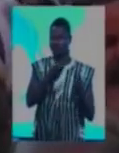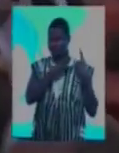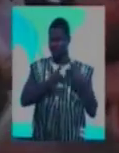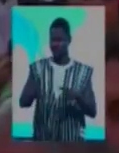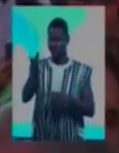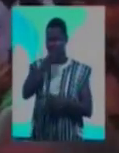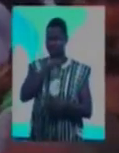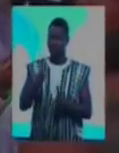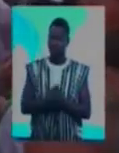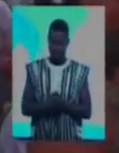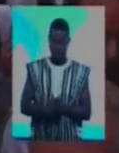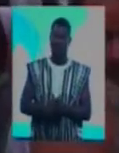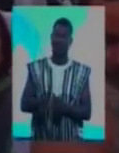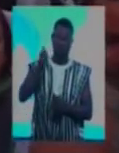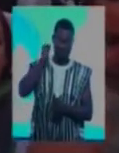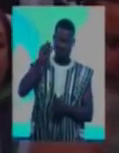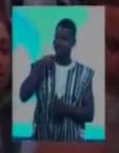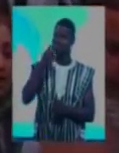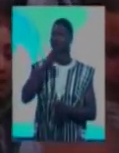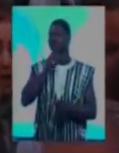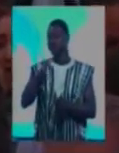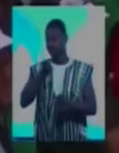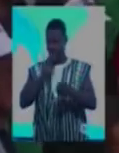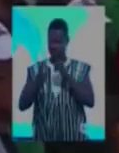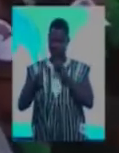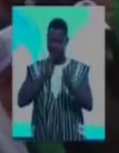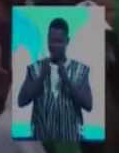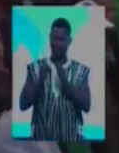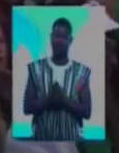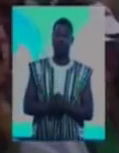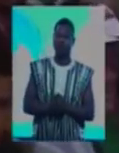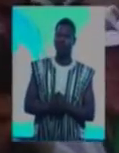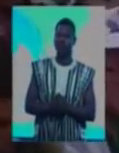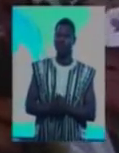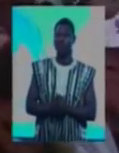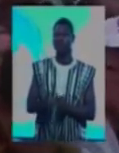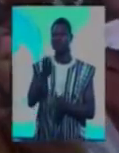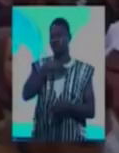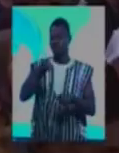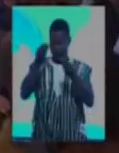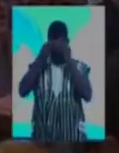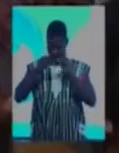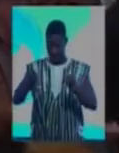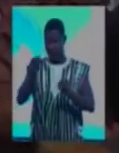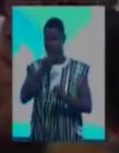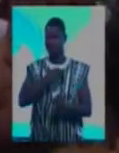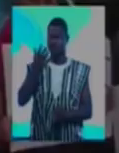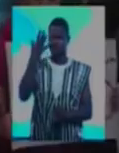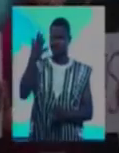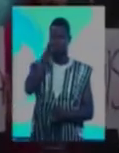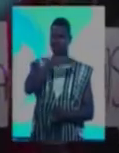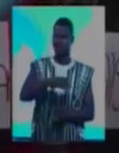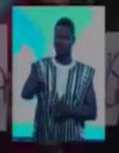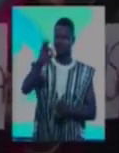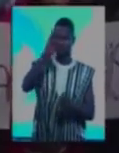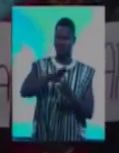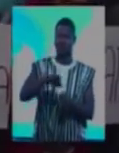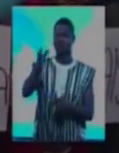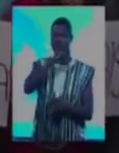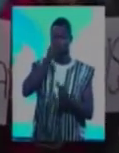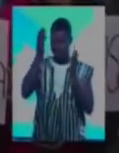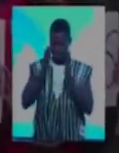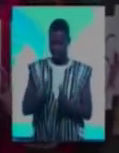et de l'armée qui s'exprime. Aucun des 5 candidats à la présidentielle du 12 décembre ne trouve grâce aux yeux de ces